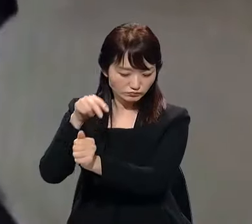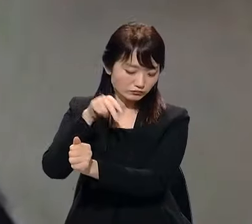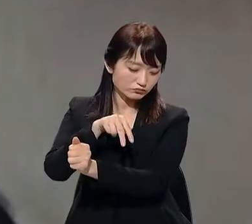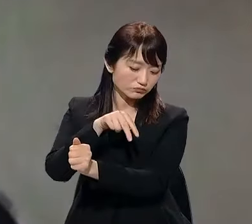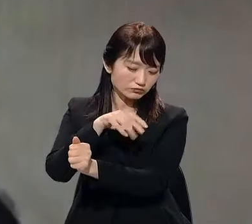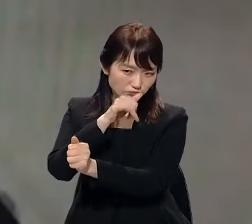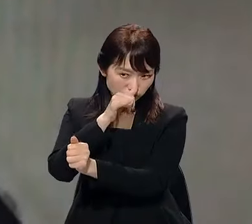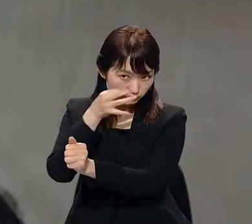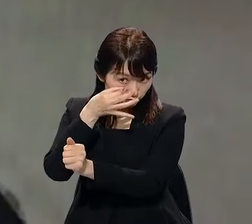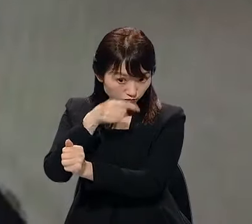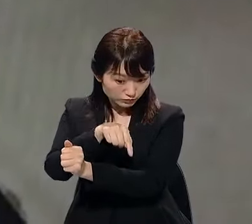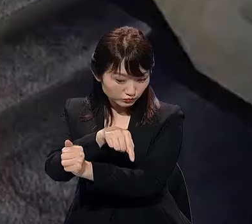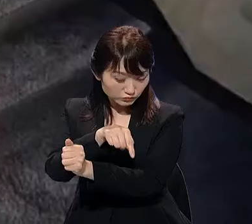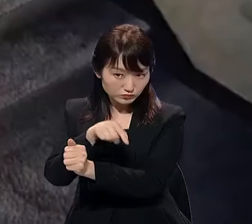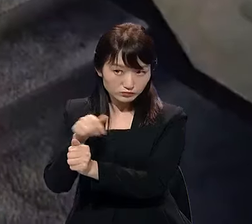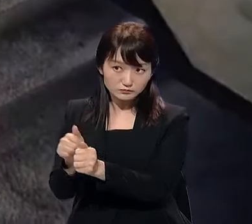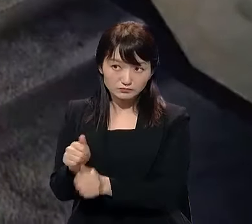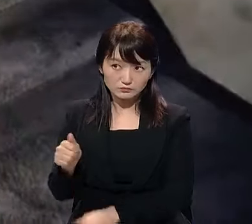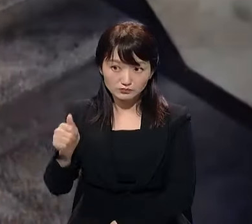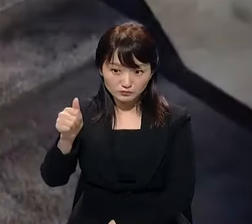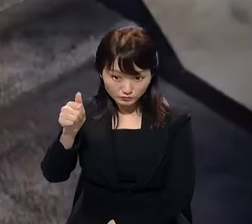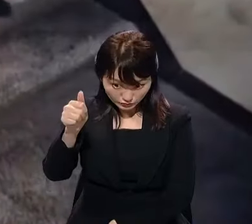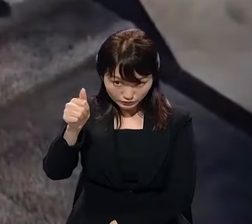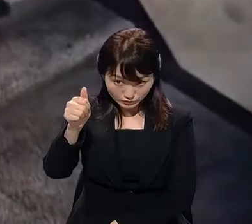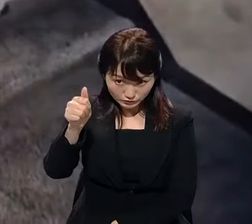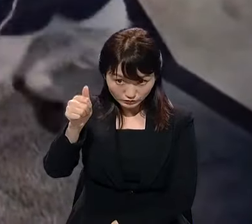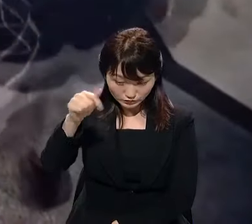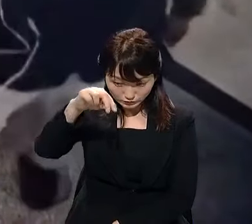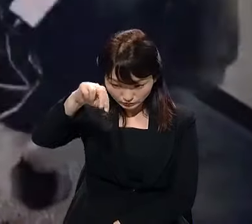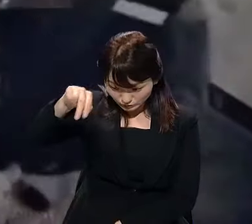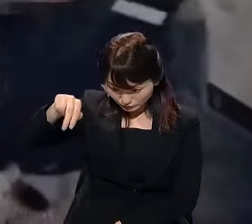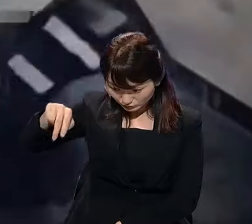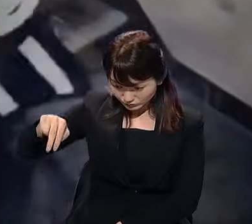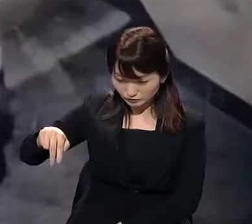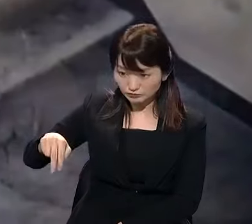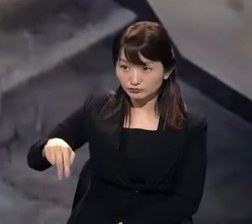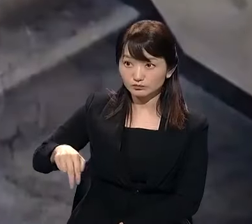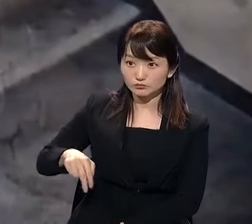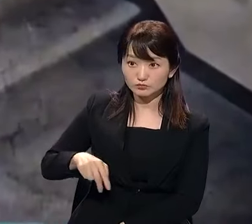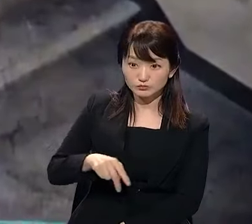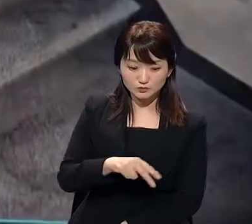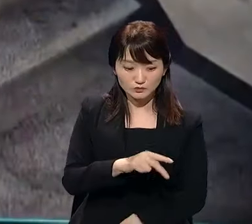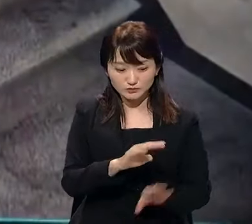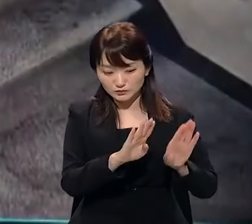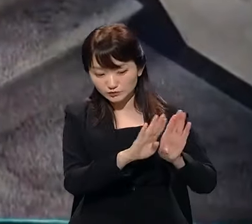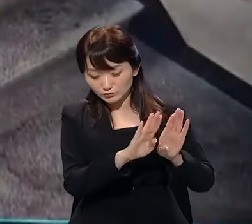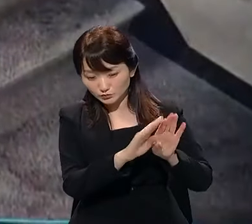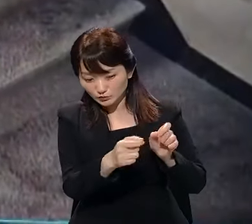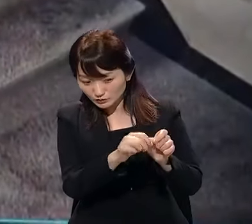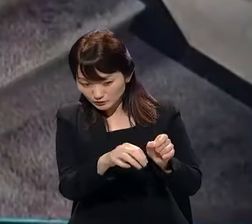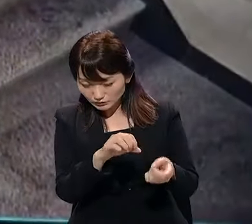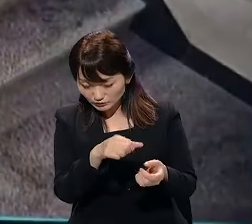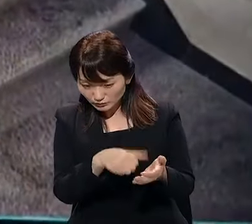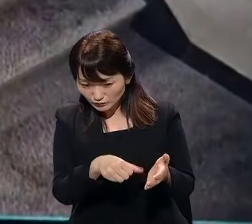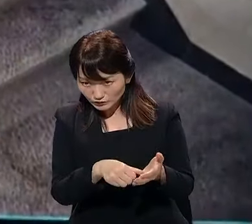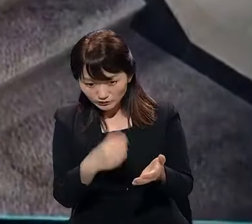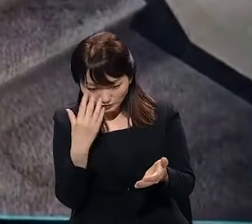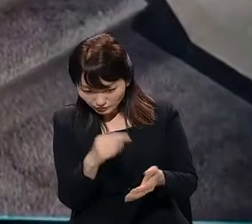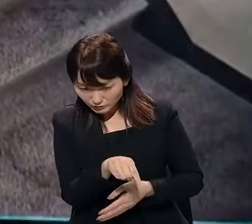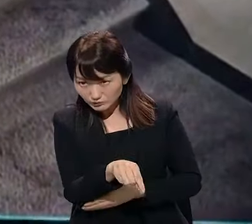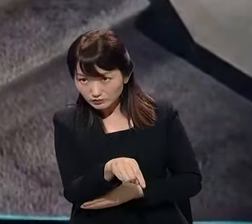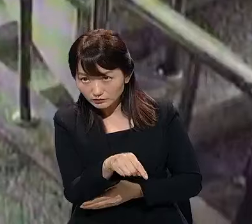지금 봅니다. 자, 그리고요. 잠시 후에 계단을 성큼성큼 내려오더니 아까 그 문 앞 택배, 택배로 직행. 자,